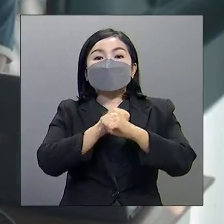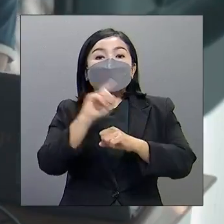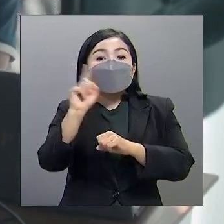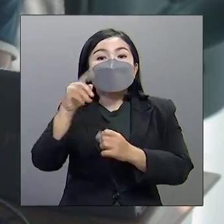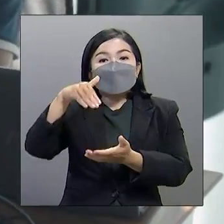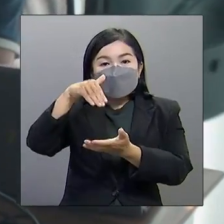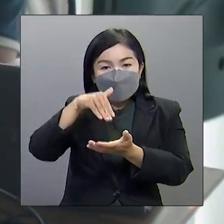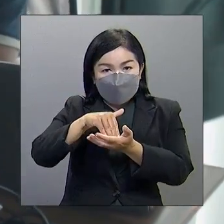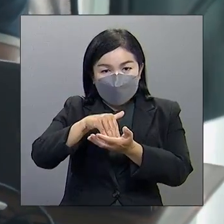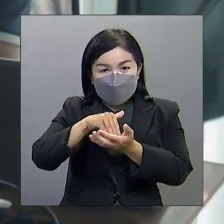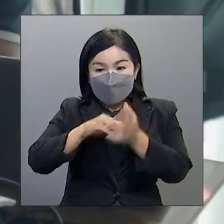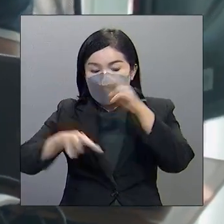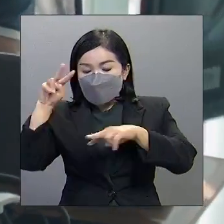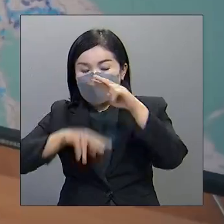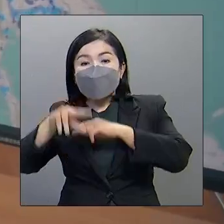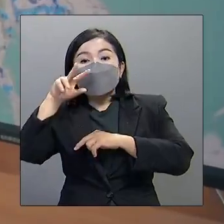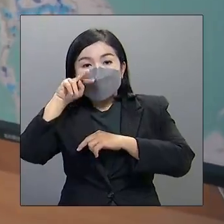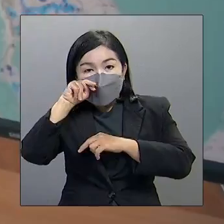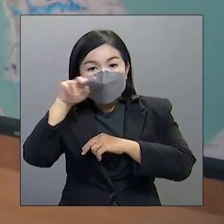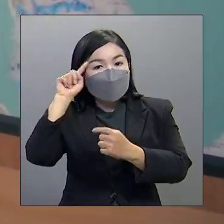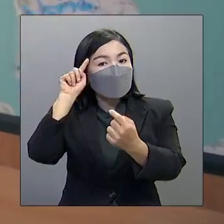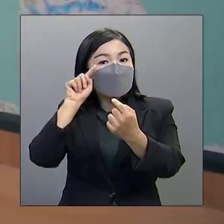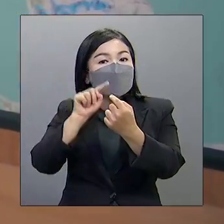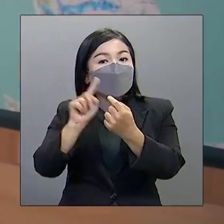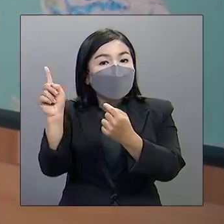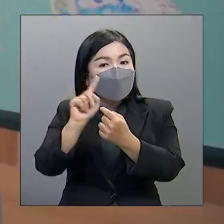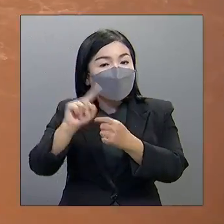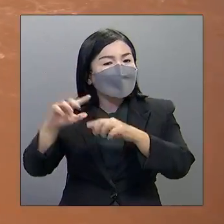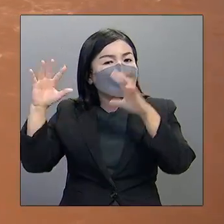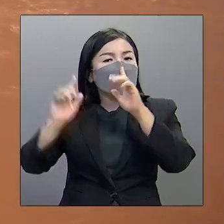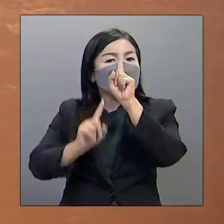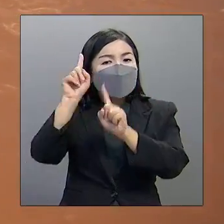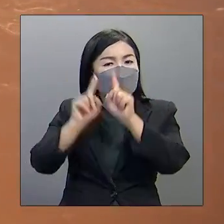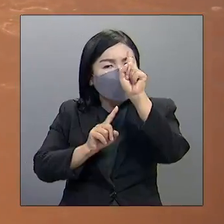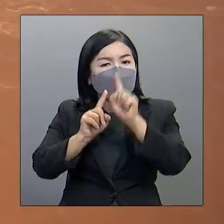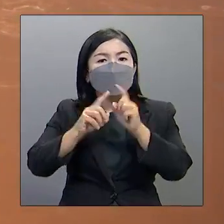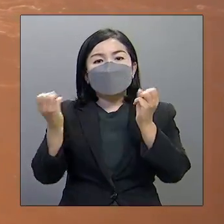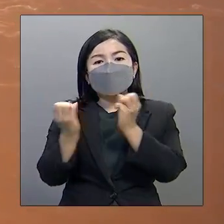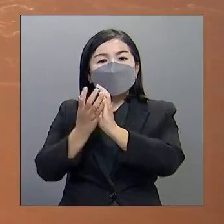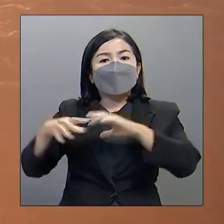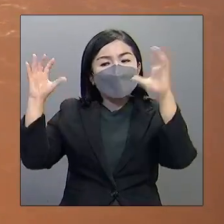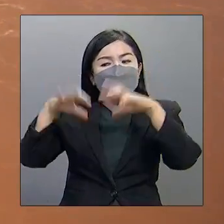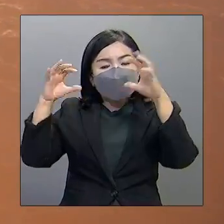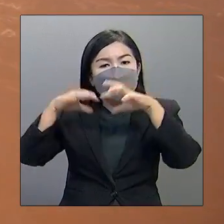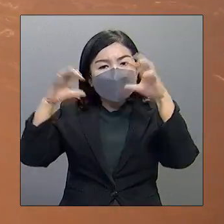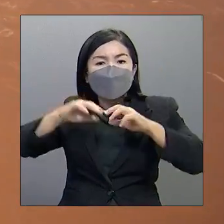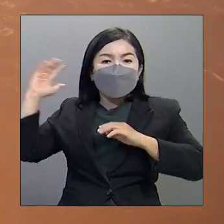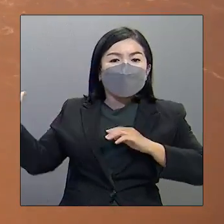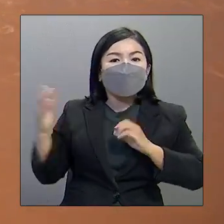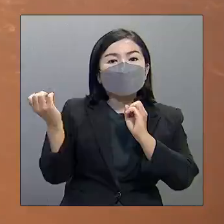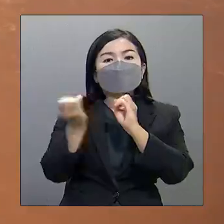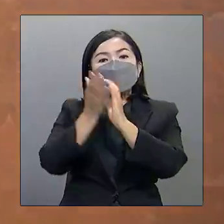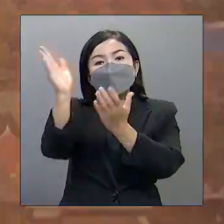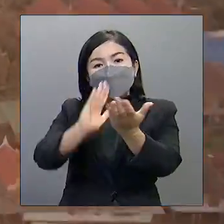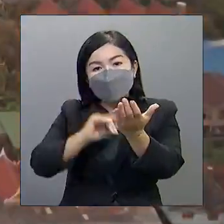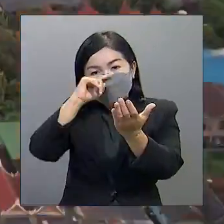การน้ำส่วนหน้าโดยมีเป้าหมายเพื่อให้ผ่านพ้นช่วงที่คาดการณ์กันว่าจะรุนแรงที่สุดคือช่วงที่มีพายุเข้าแบบใน